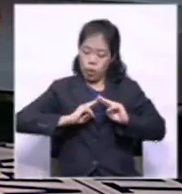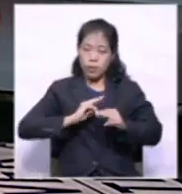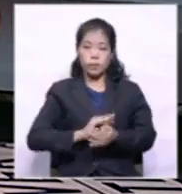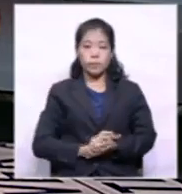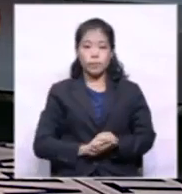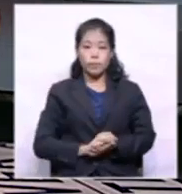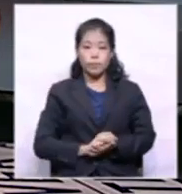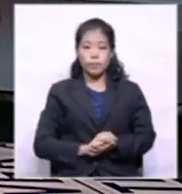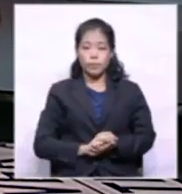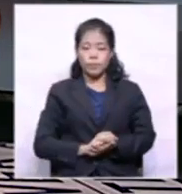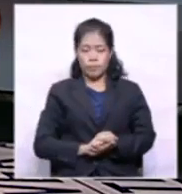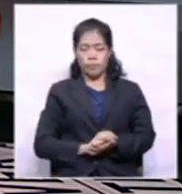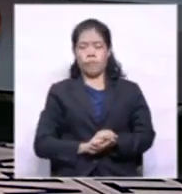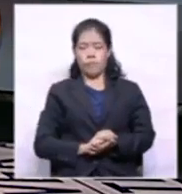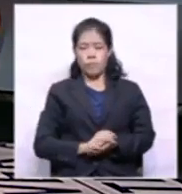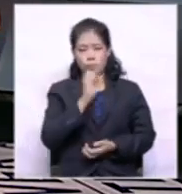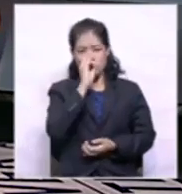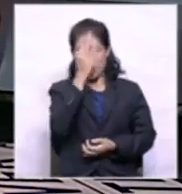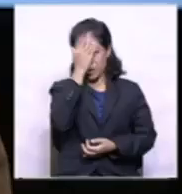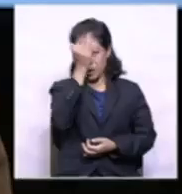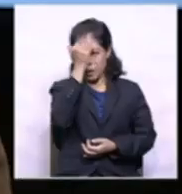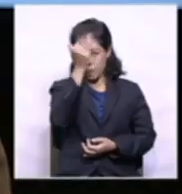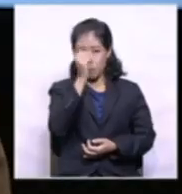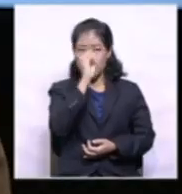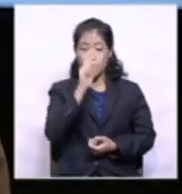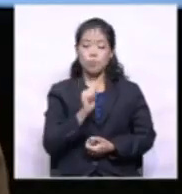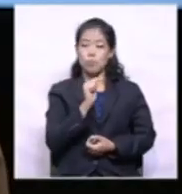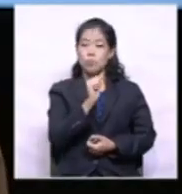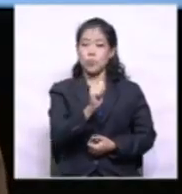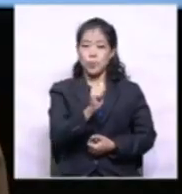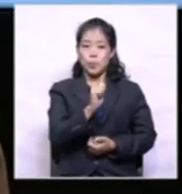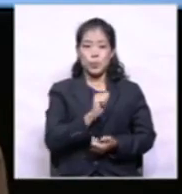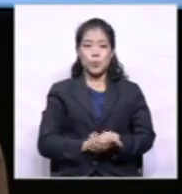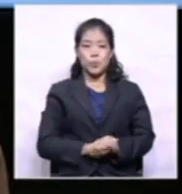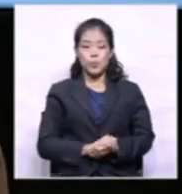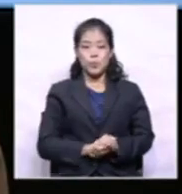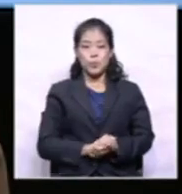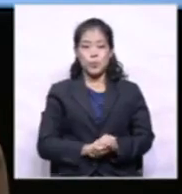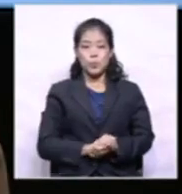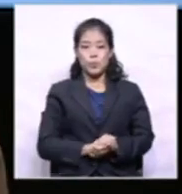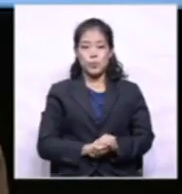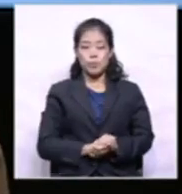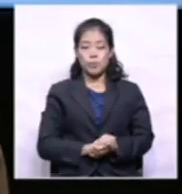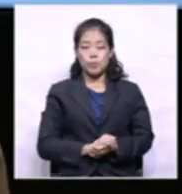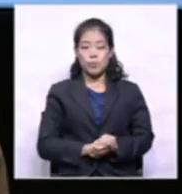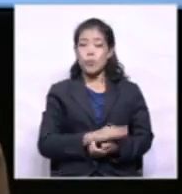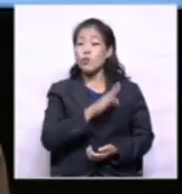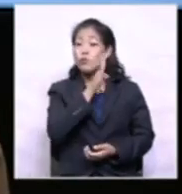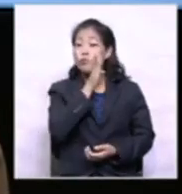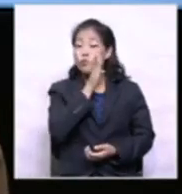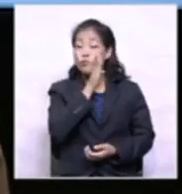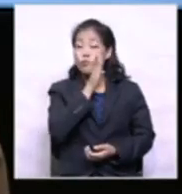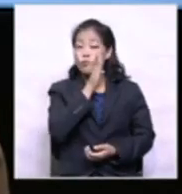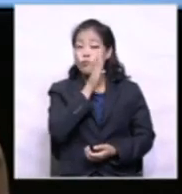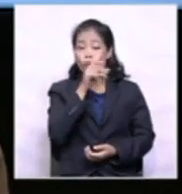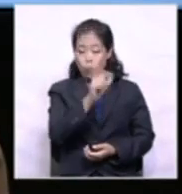ค เฮ้ยไม่เรื่องเฉพาะตัวคือในฐานะที่เป็นศิษย์เอกพุทธอิสระไงถ้าไม่งั้นไม่ถ้าไม่ใช่เคยแบบ